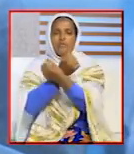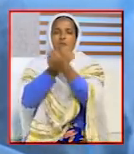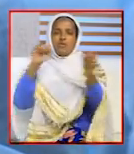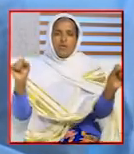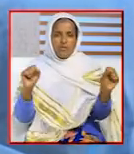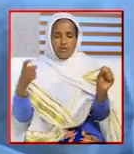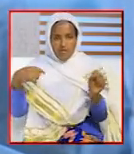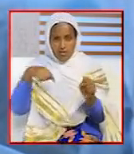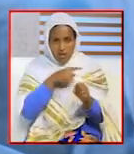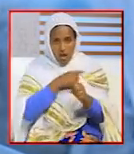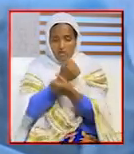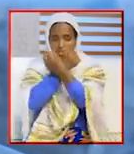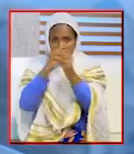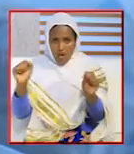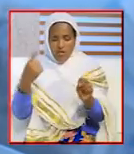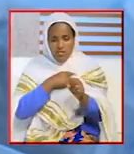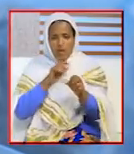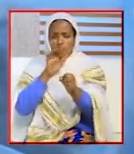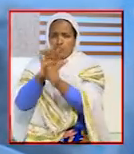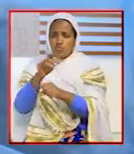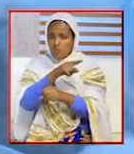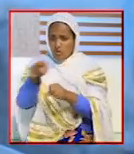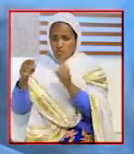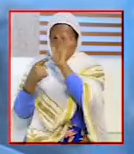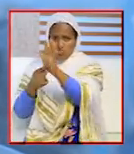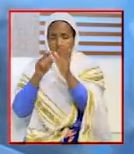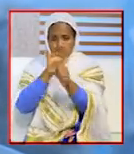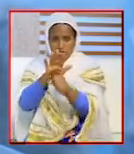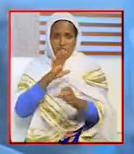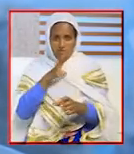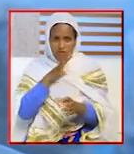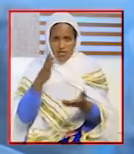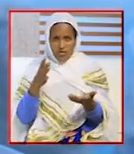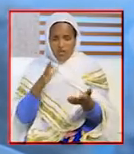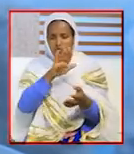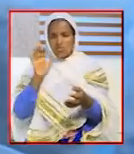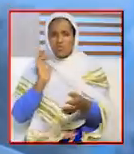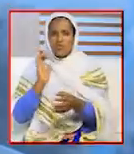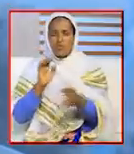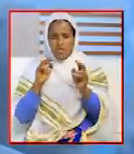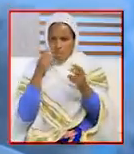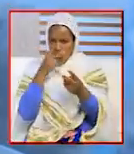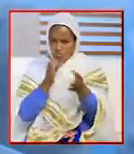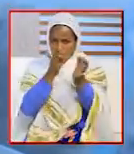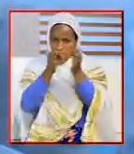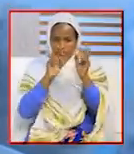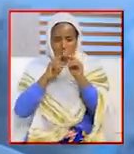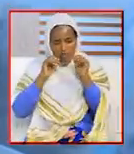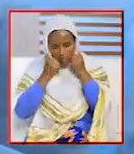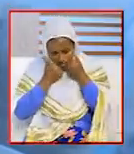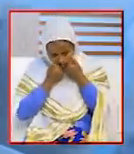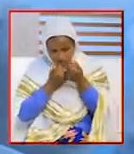ማዳን እኛ ደነናል እኛ ብቁ ነን ወይ ልጆቻችንን ለማዳን እኔ በጣም ነው ያፈርኩት በእውነት